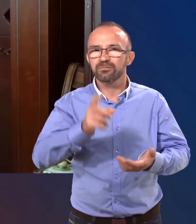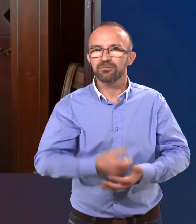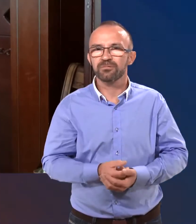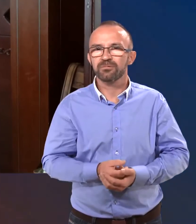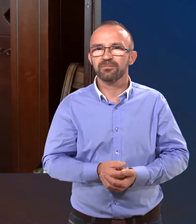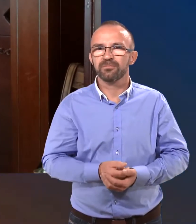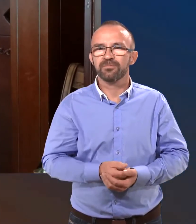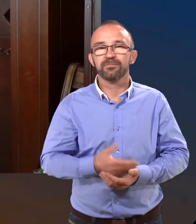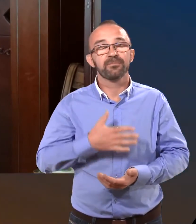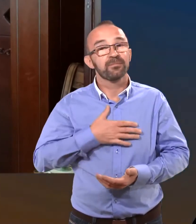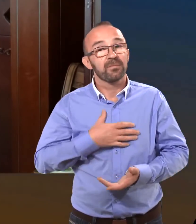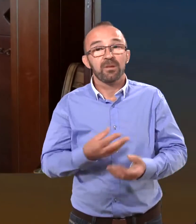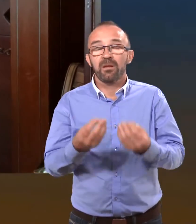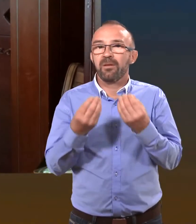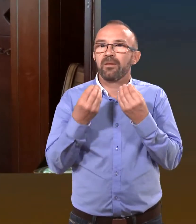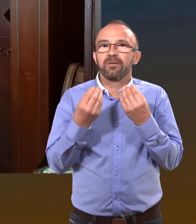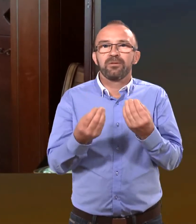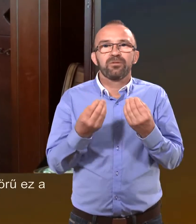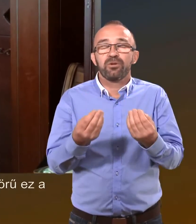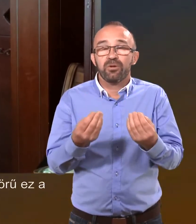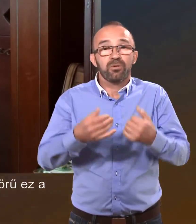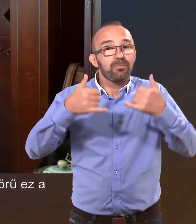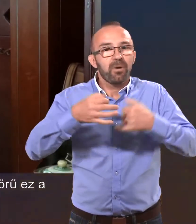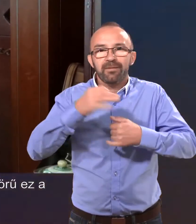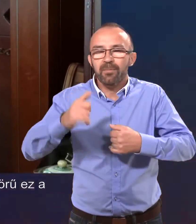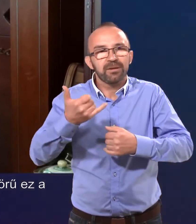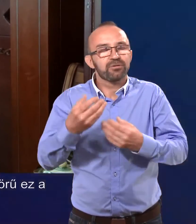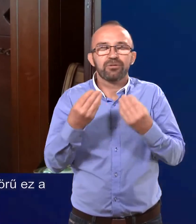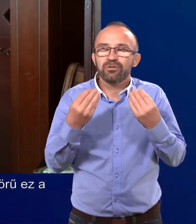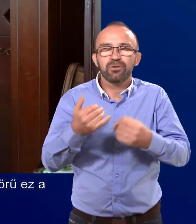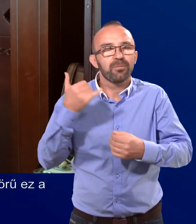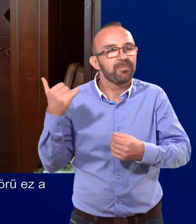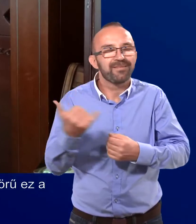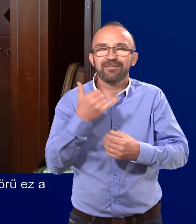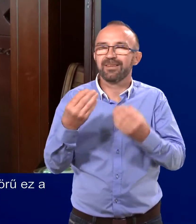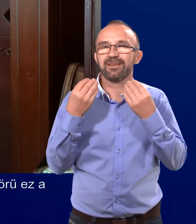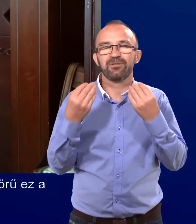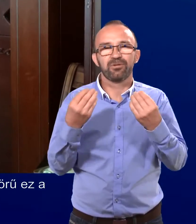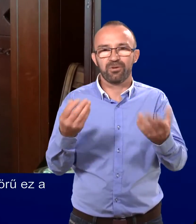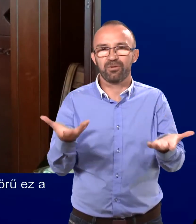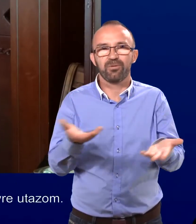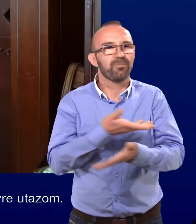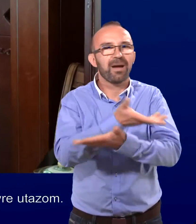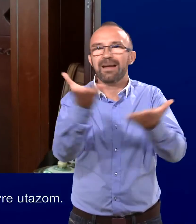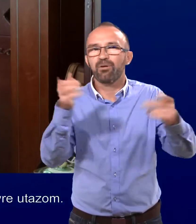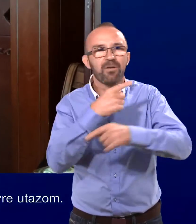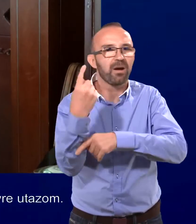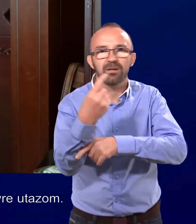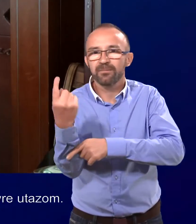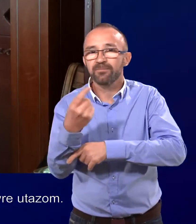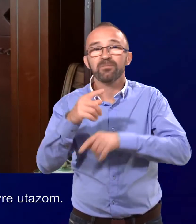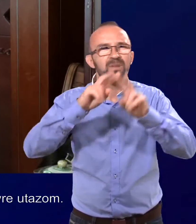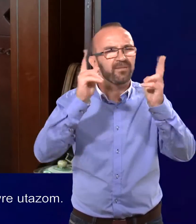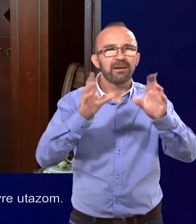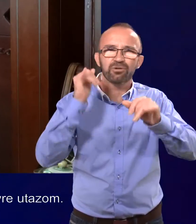Ez számomra gyönyörű, és máig napig is, máig is mindig gyönyörű ez a Budapest. Bárhova megyek is